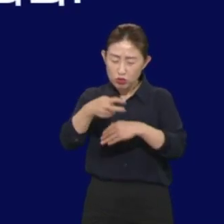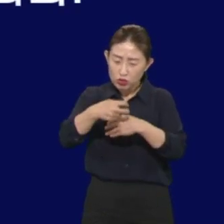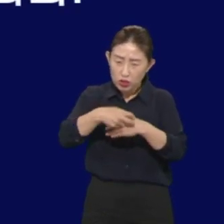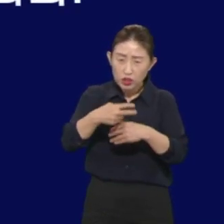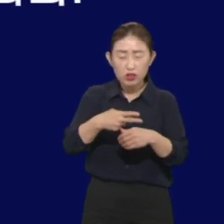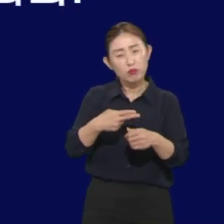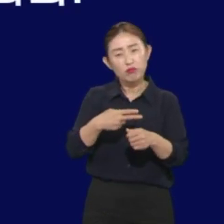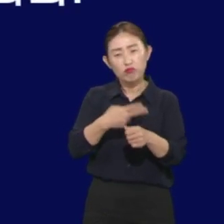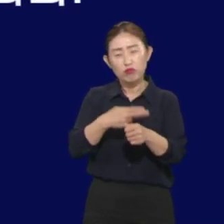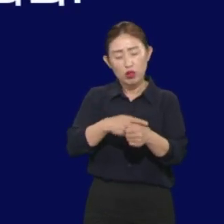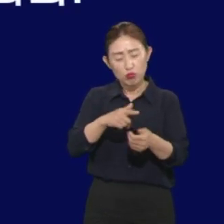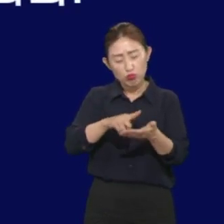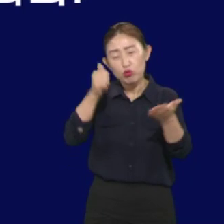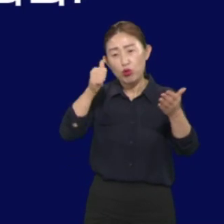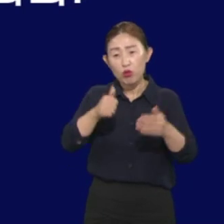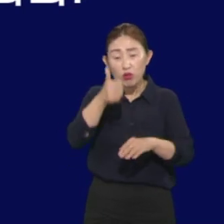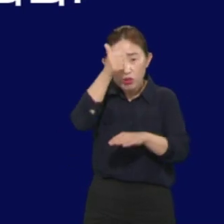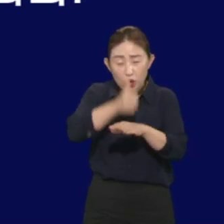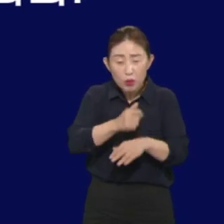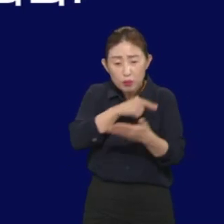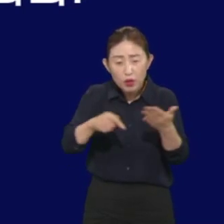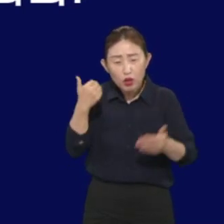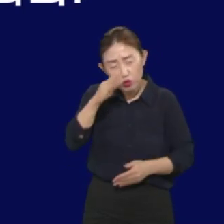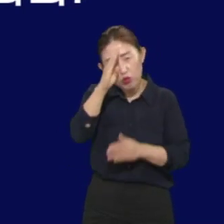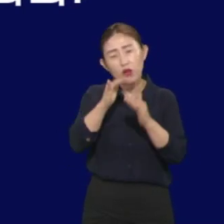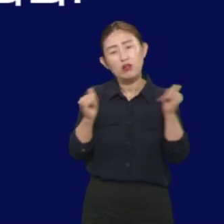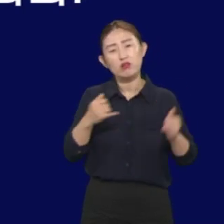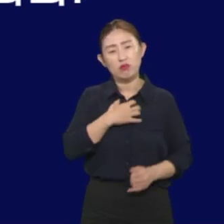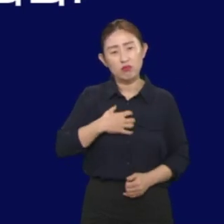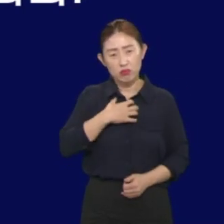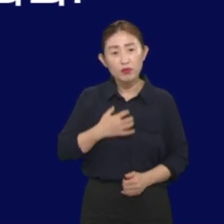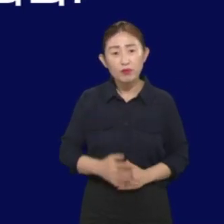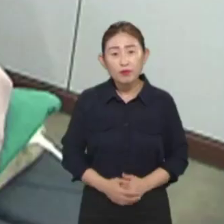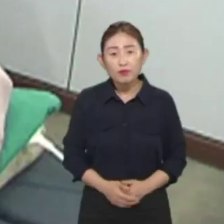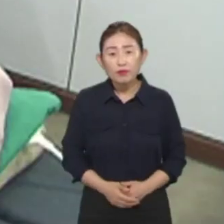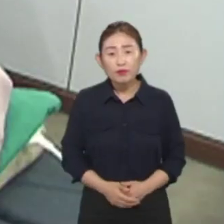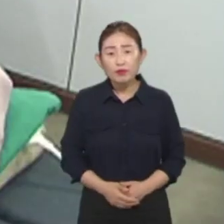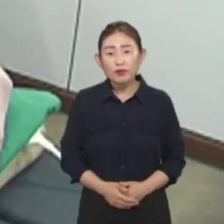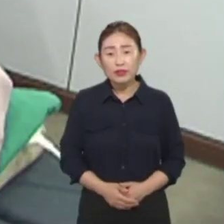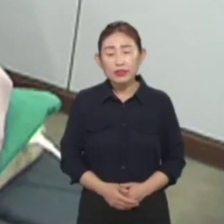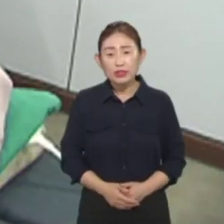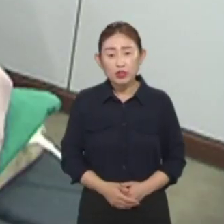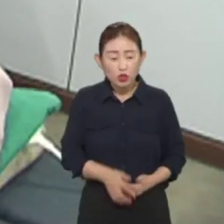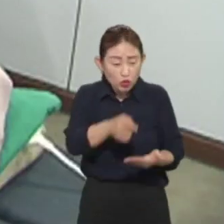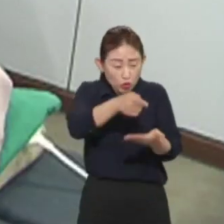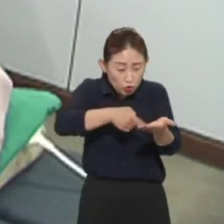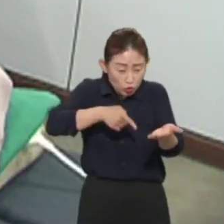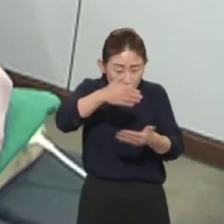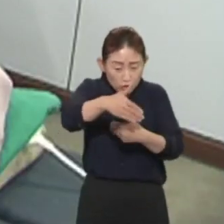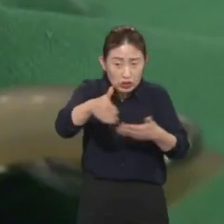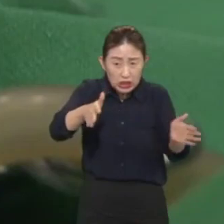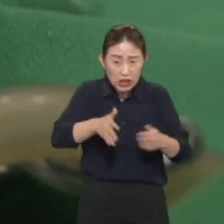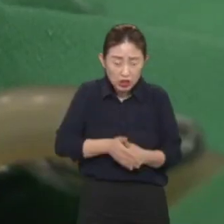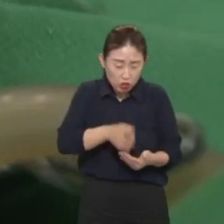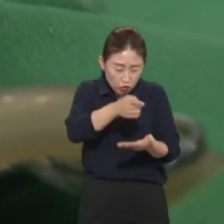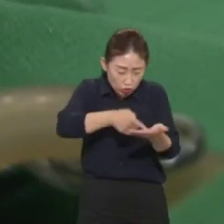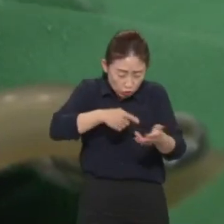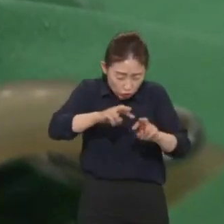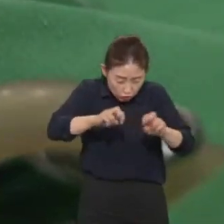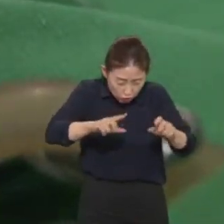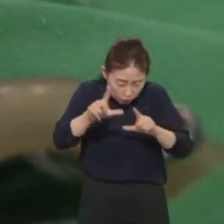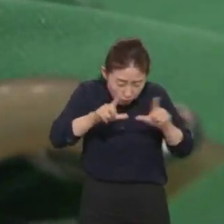즉 환자들이 손해보는 구조가 될까봐 걱정되는 부분입니다. 하지만 수술실의 경우 적나라한 수술